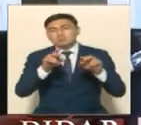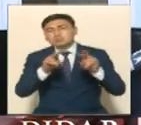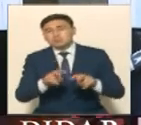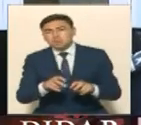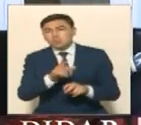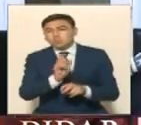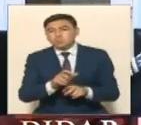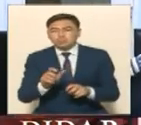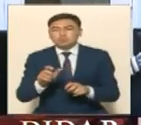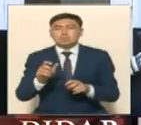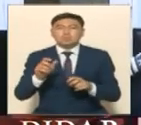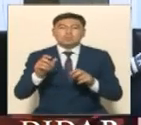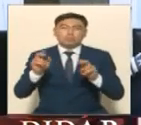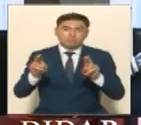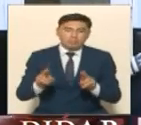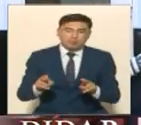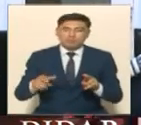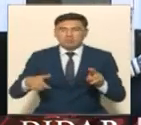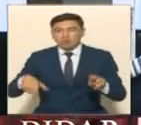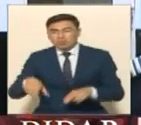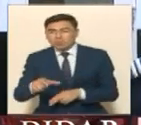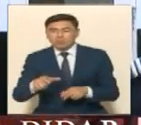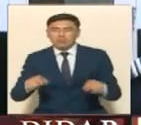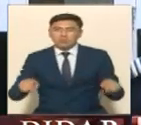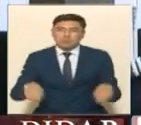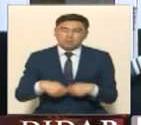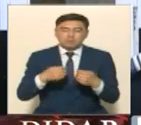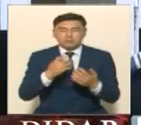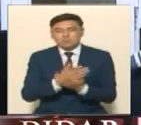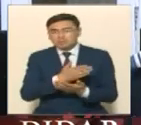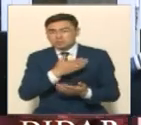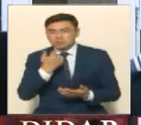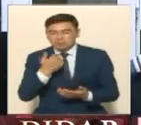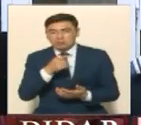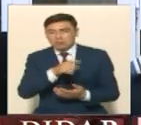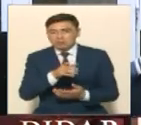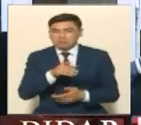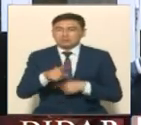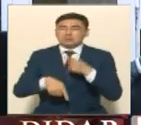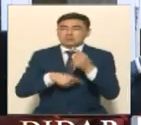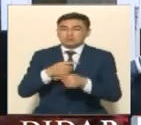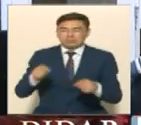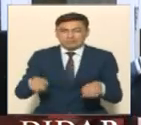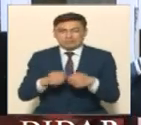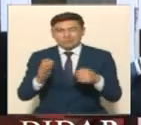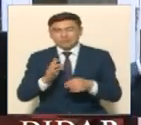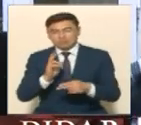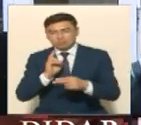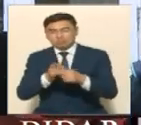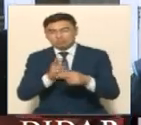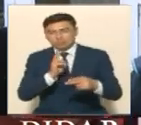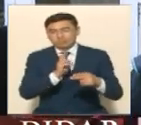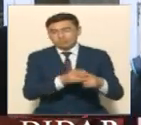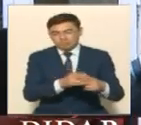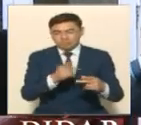басқармауға, жол көлік оқиғасын алдын алуға өрескелік құқық бұзушылығы болдырмау мақсатында күшейтілген күйде патрульдік полиция батальон